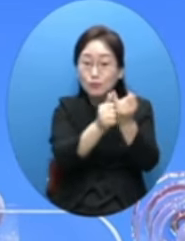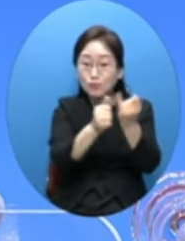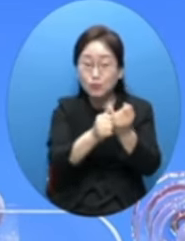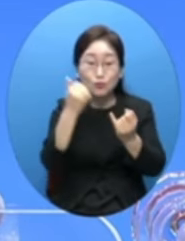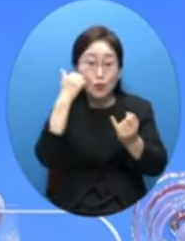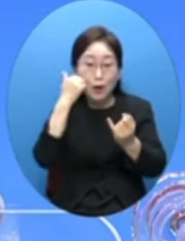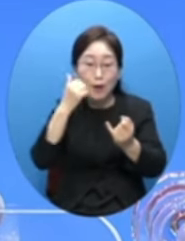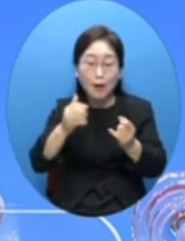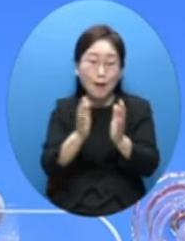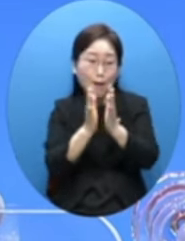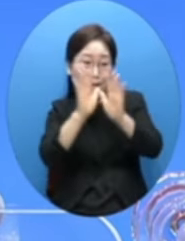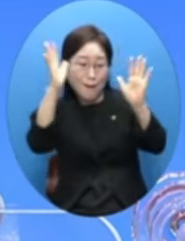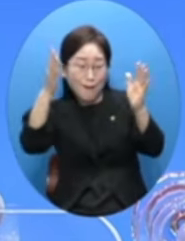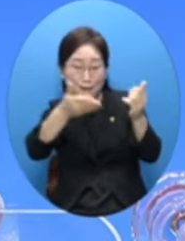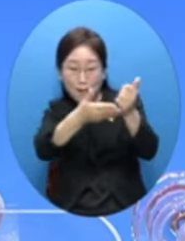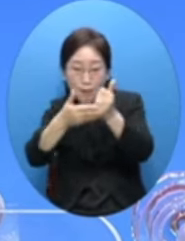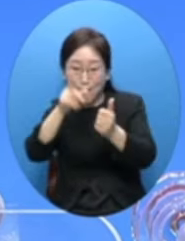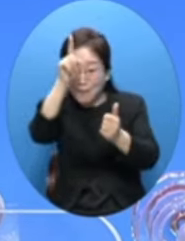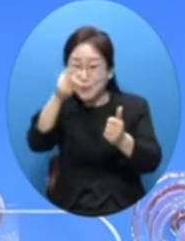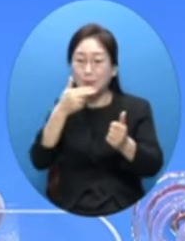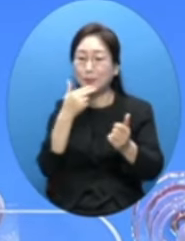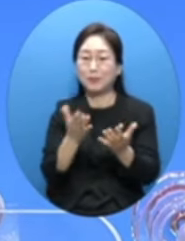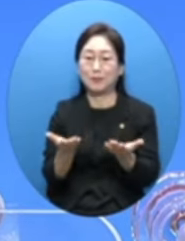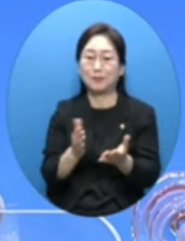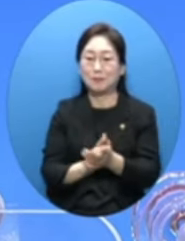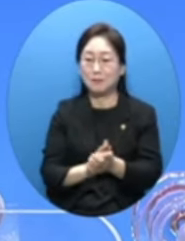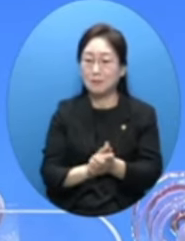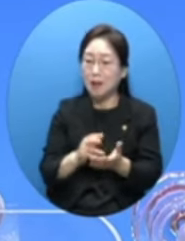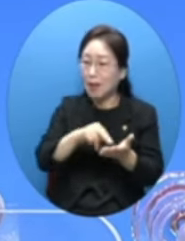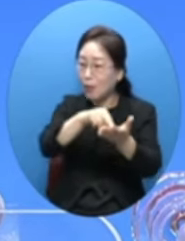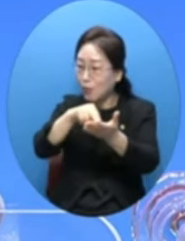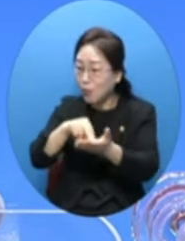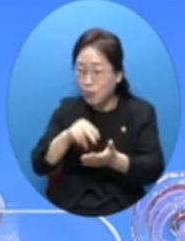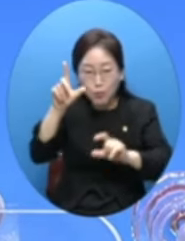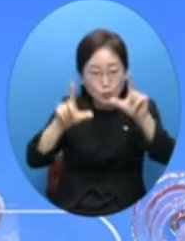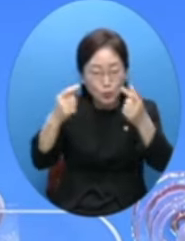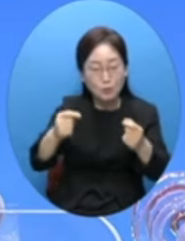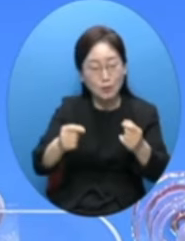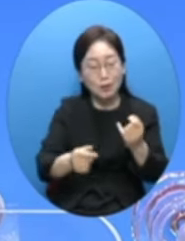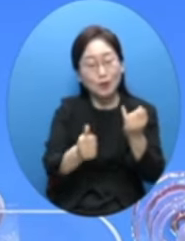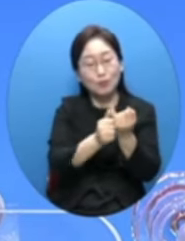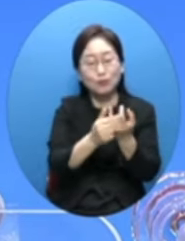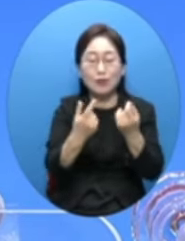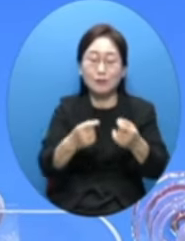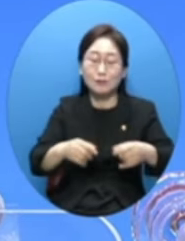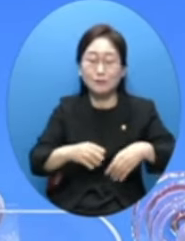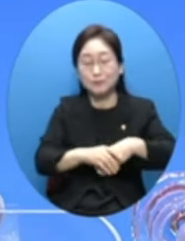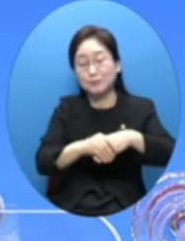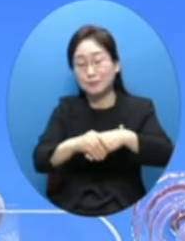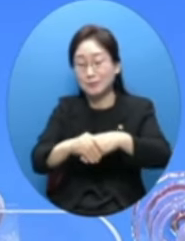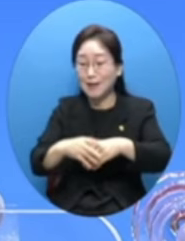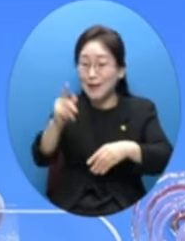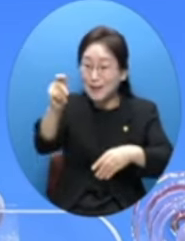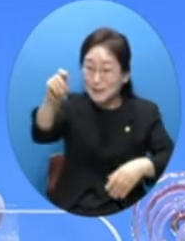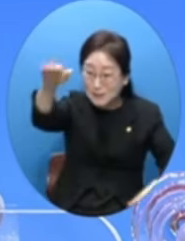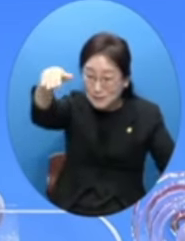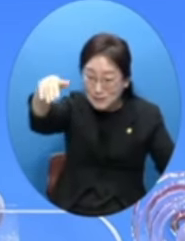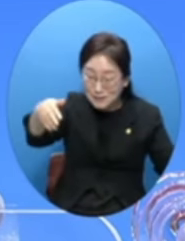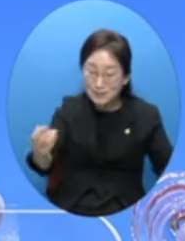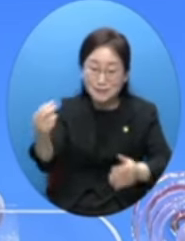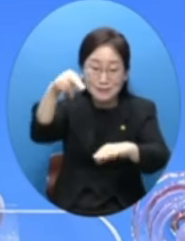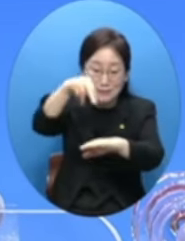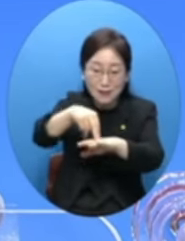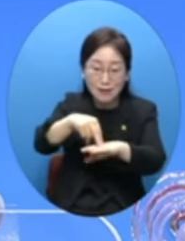마중 나온 사람 한 사람도 없었습니다. 쓸쓸히 나와서 부인 손을 잡고 택시를 잡아서